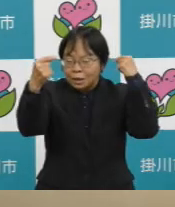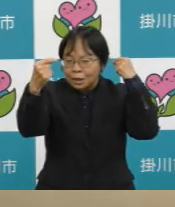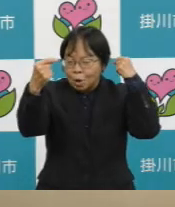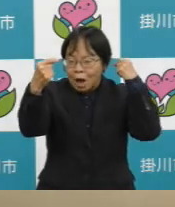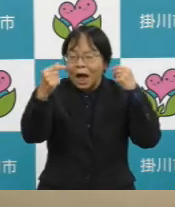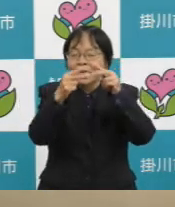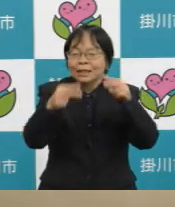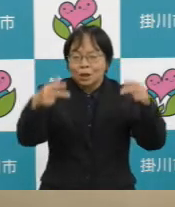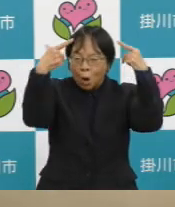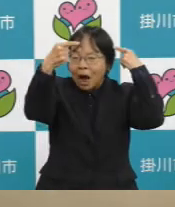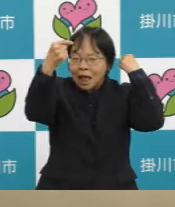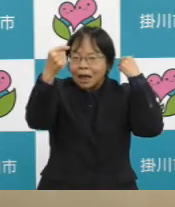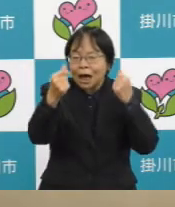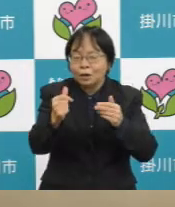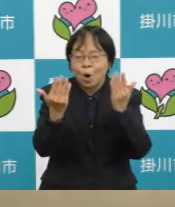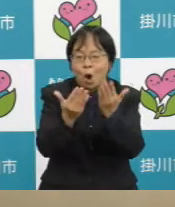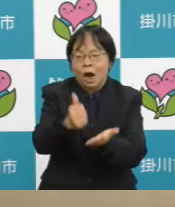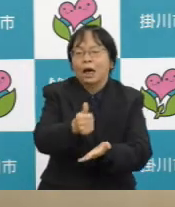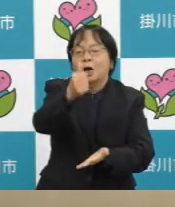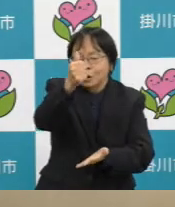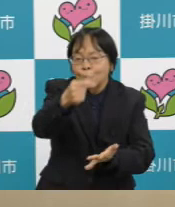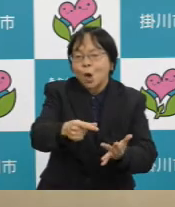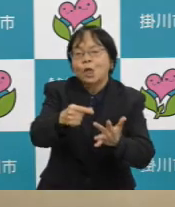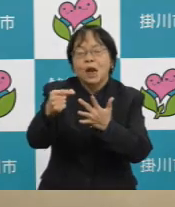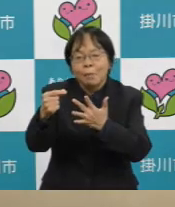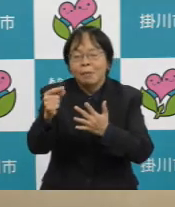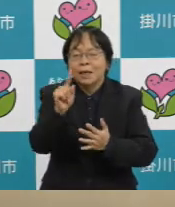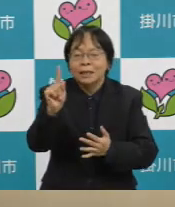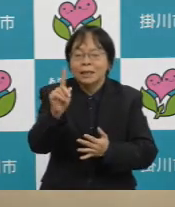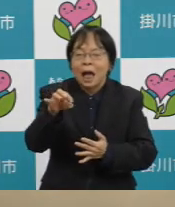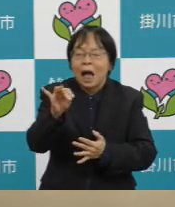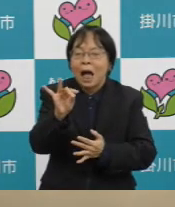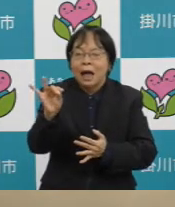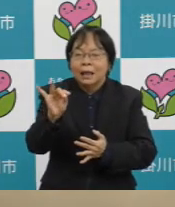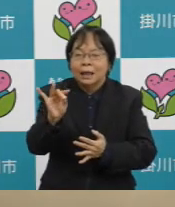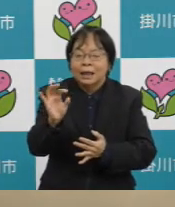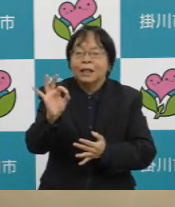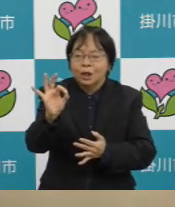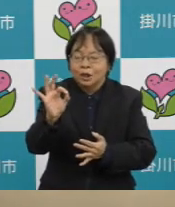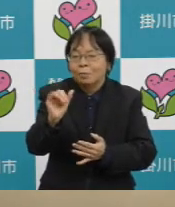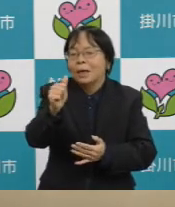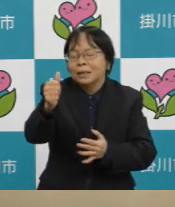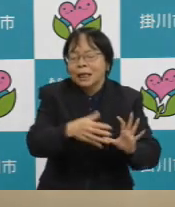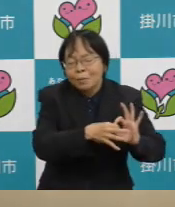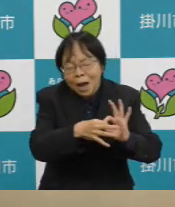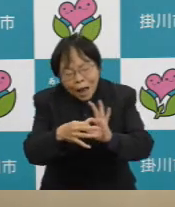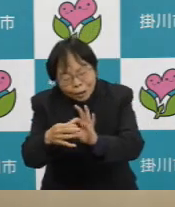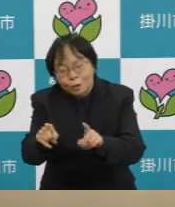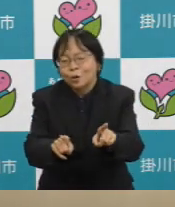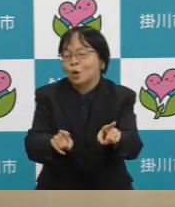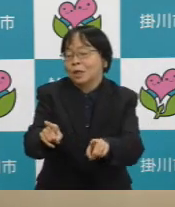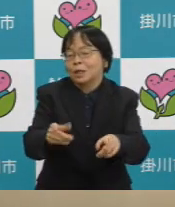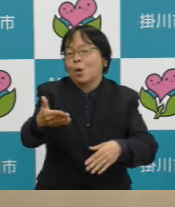ました、まあ、ひずみさんにはずっと指導をいただいて、市民と、まあ、どっ